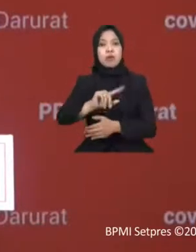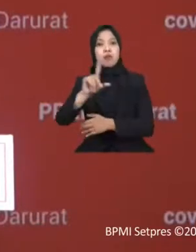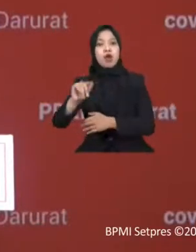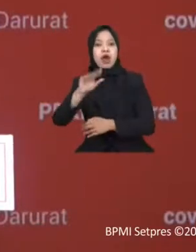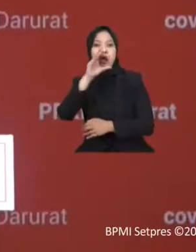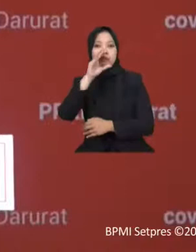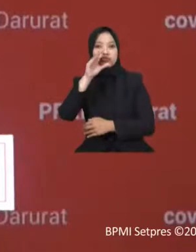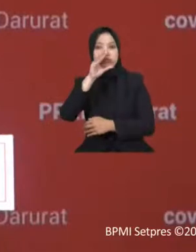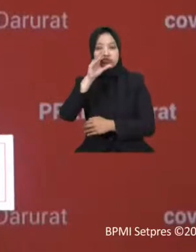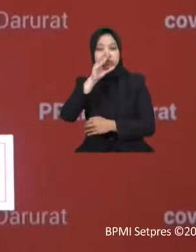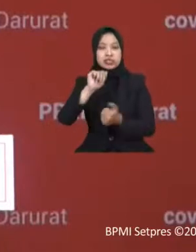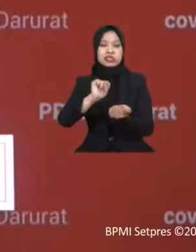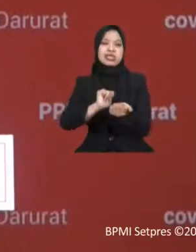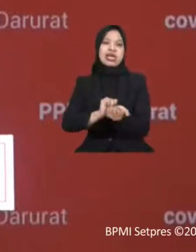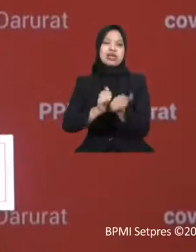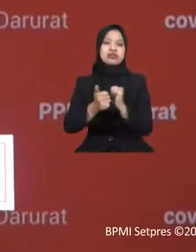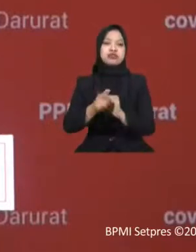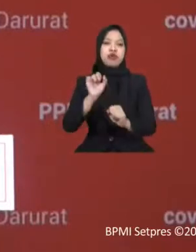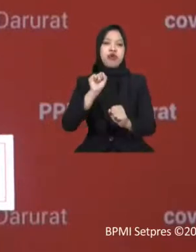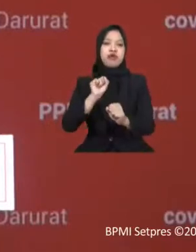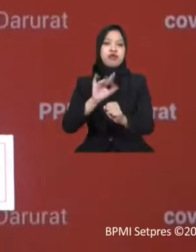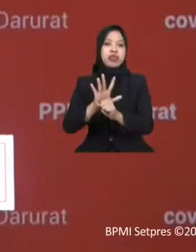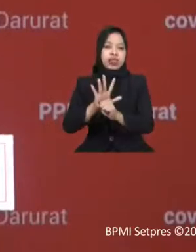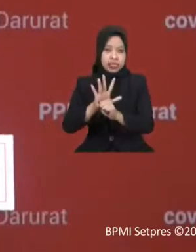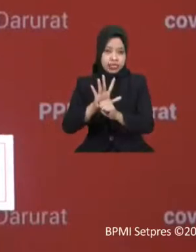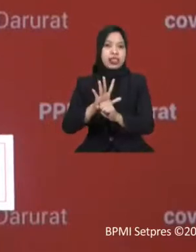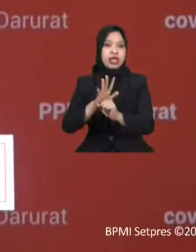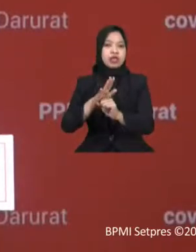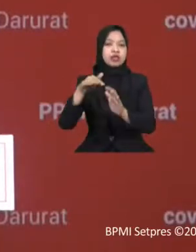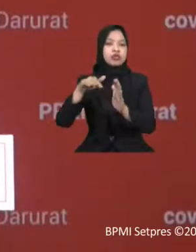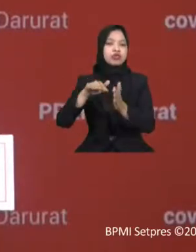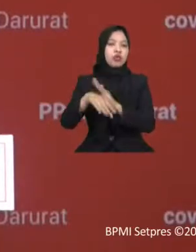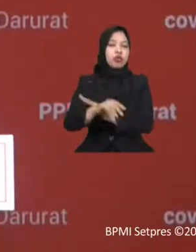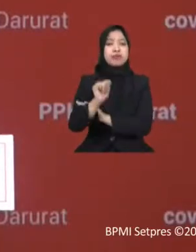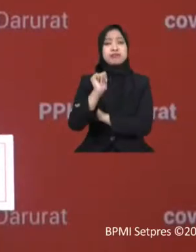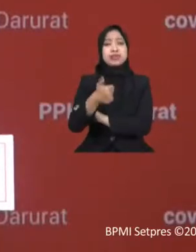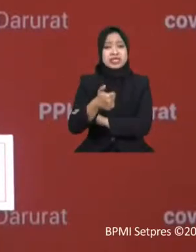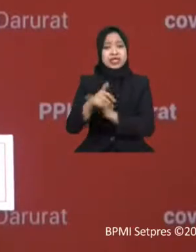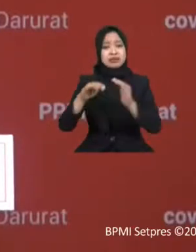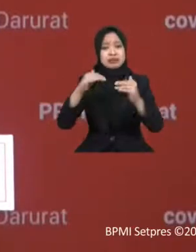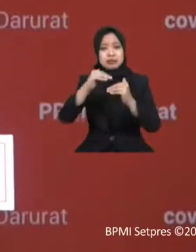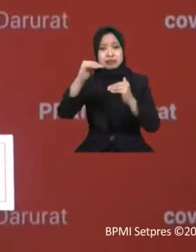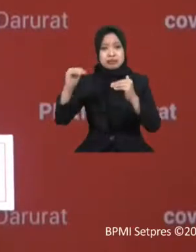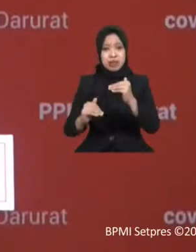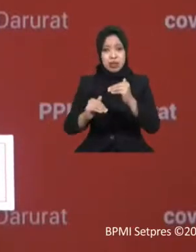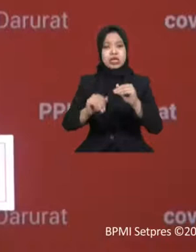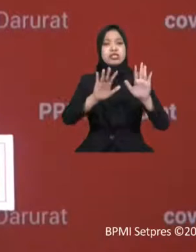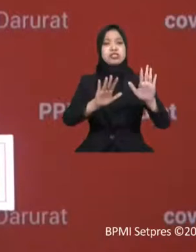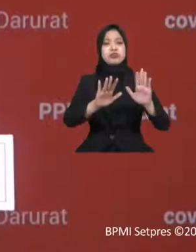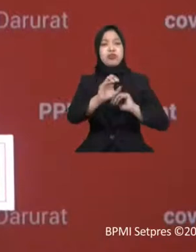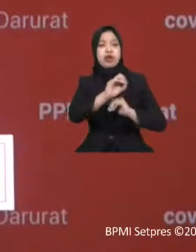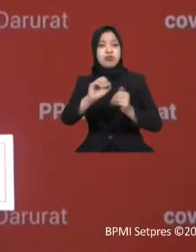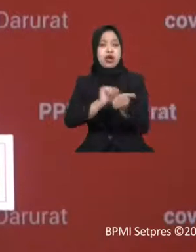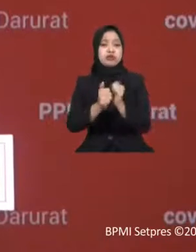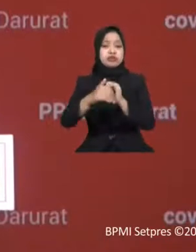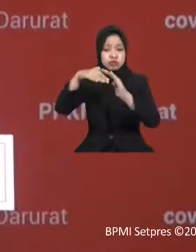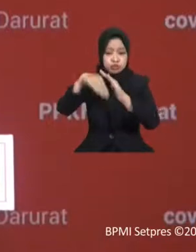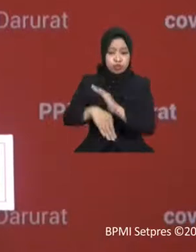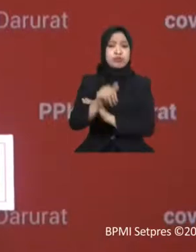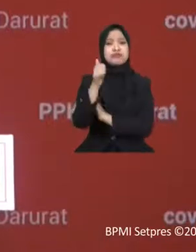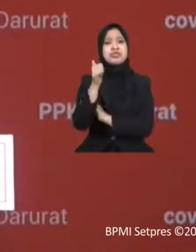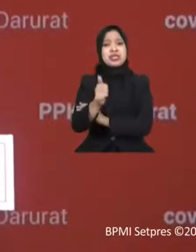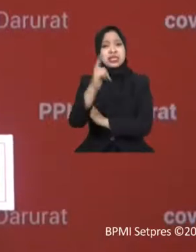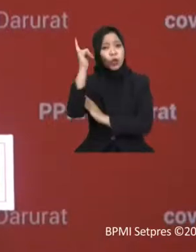bulan Agustus kasus covert 19 bisa menurun sampai di bawah 10.000 kasus